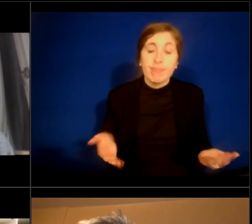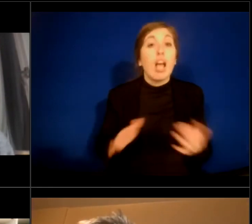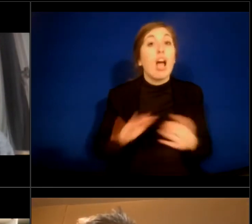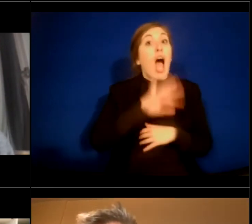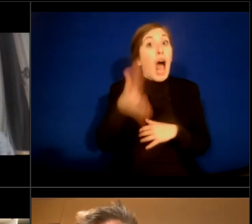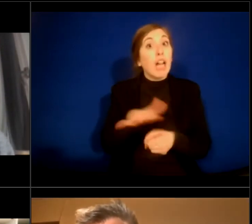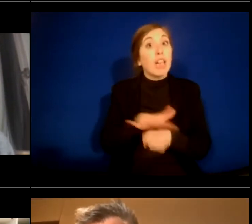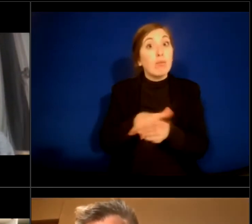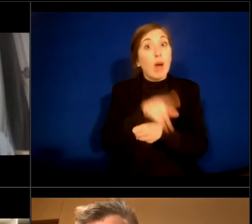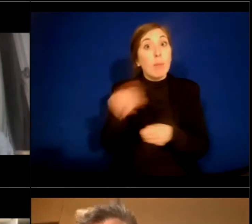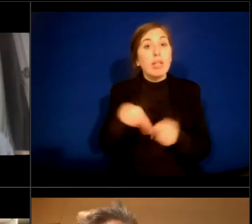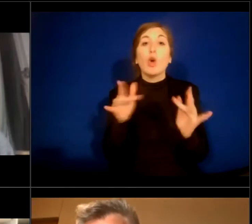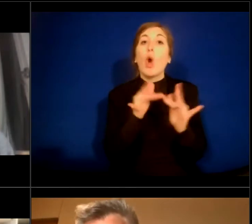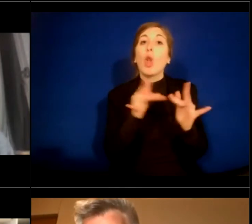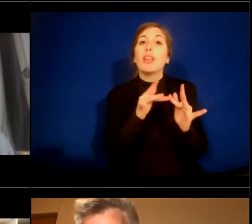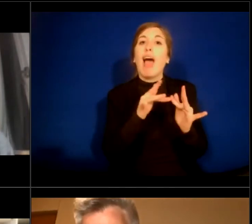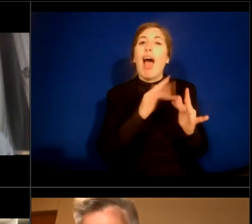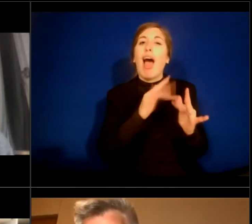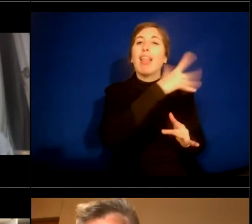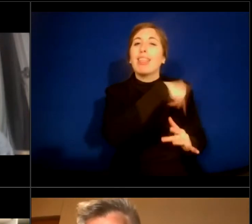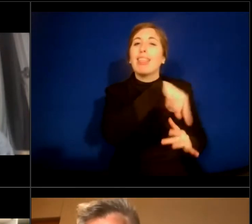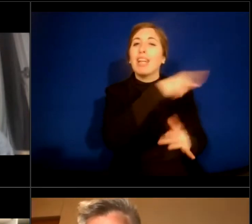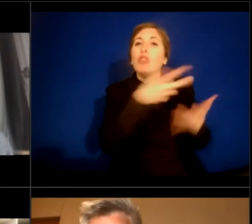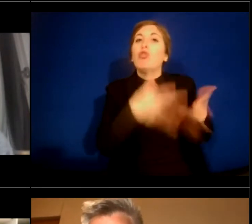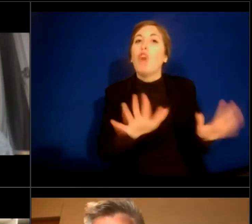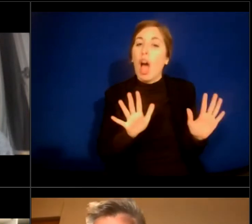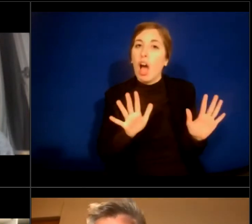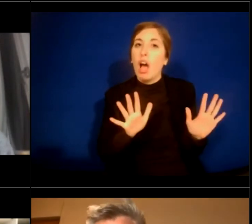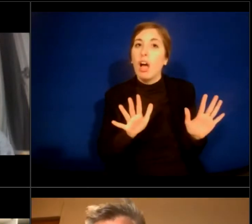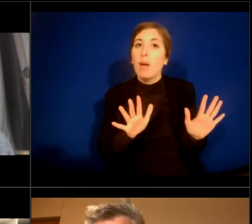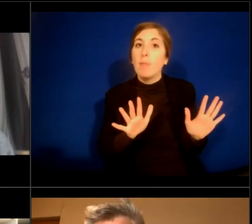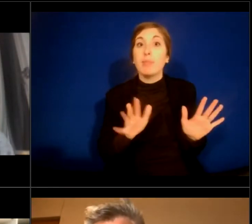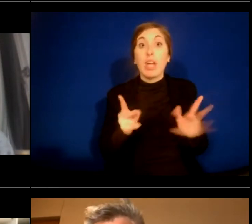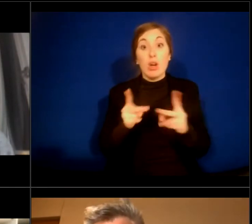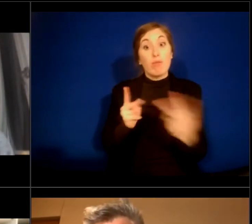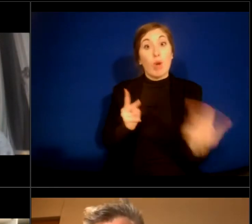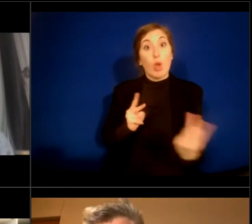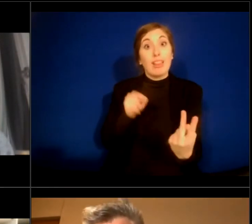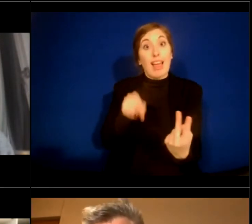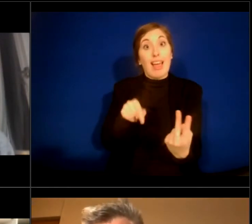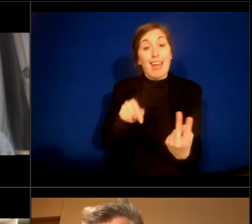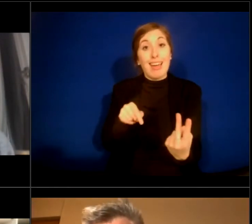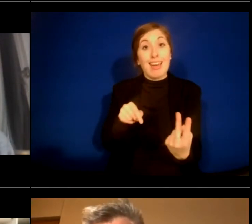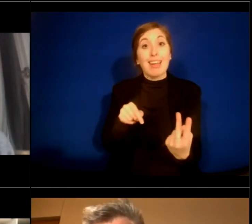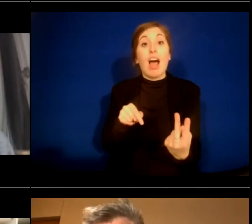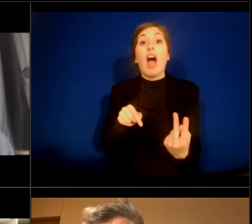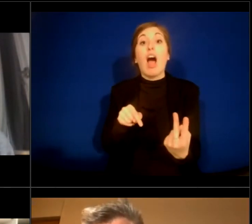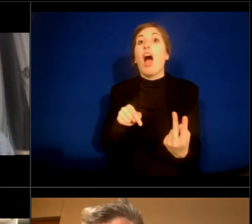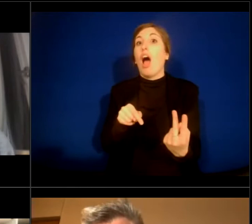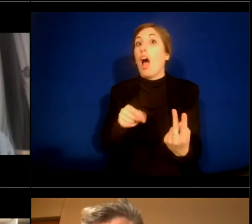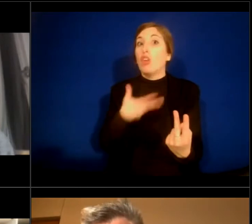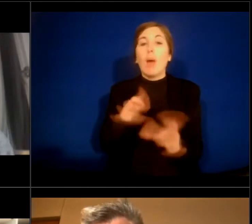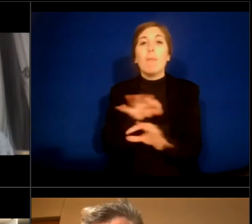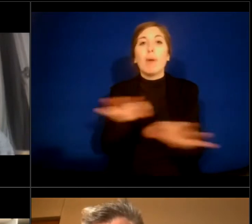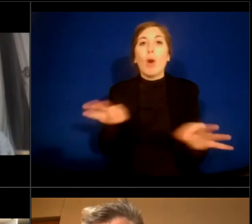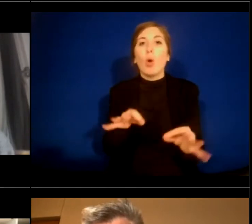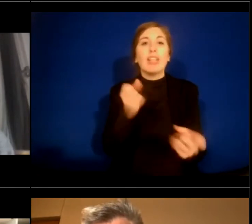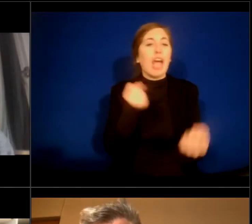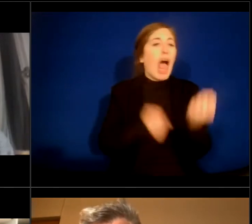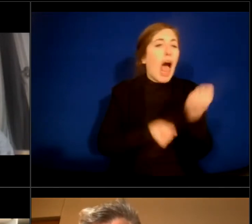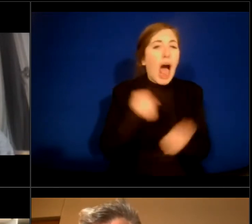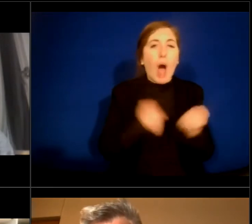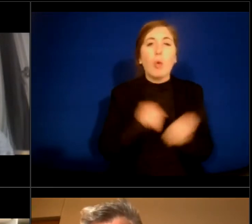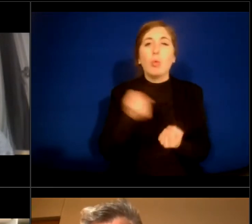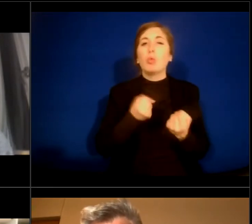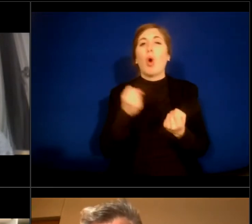Infatti la realtà della frontiera è anche proprio quella di auto di mezzi, di tantissimi veicoli